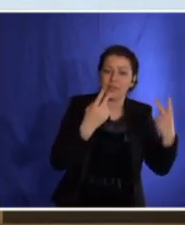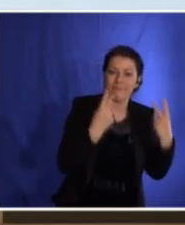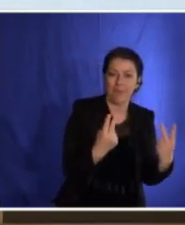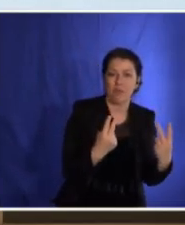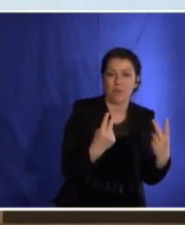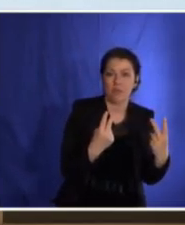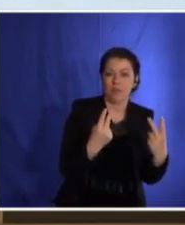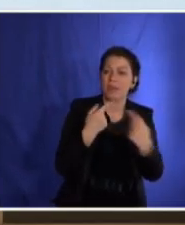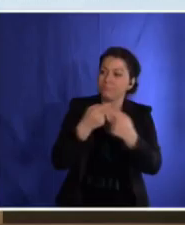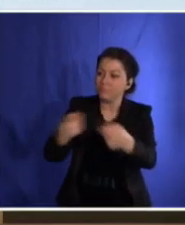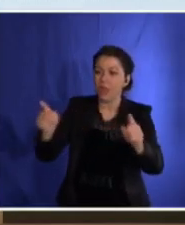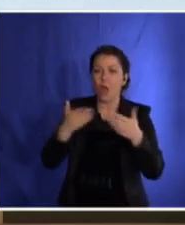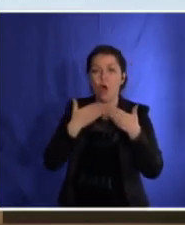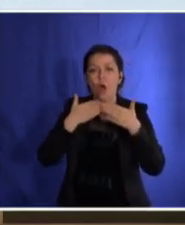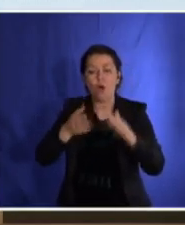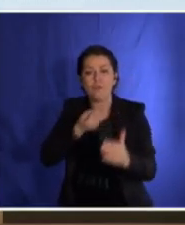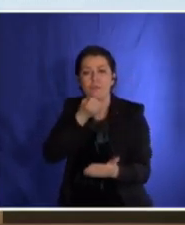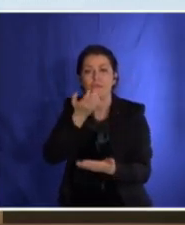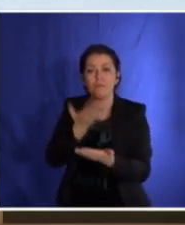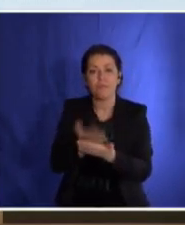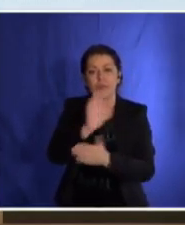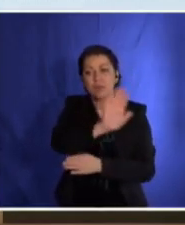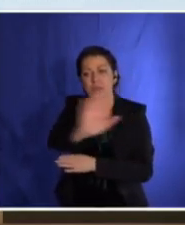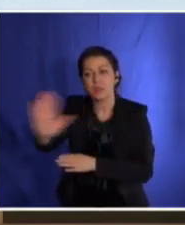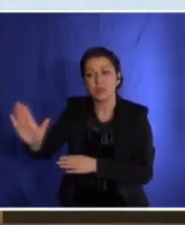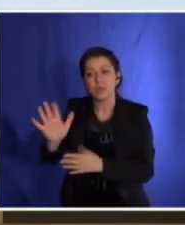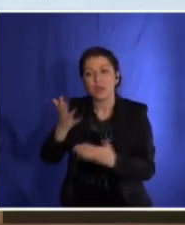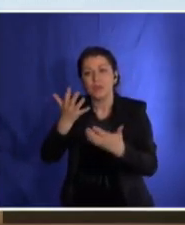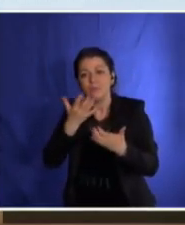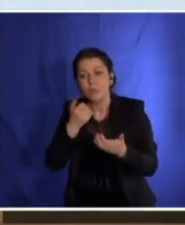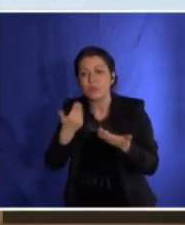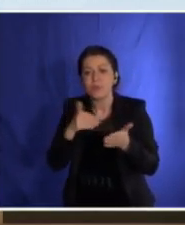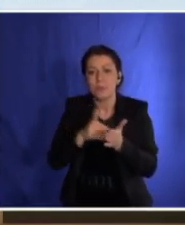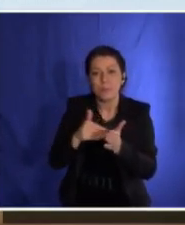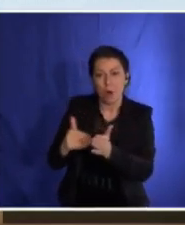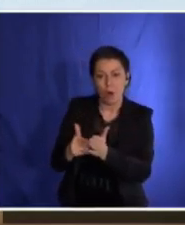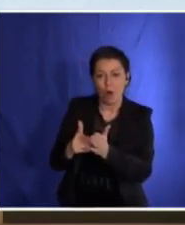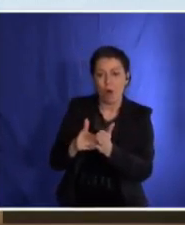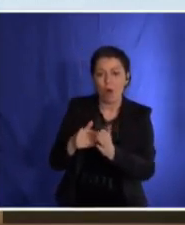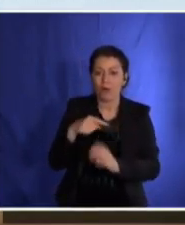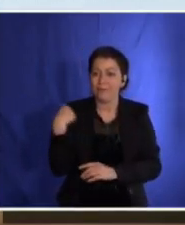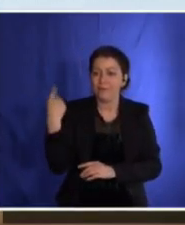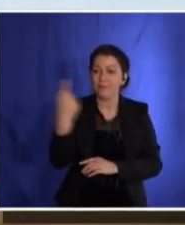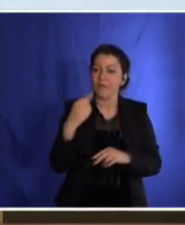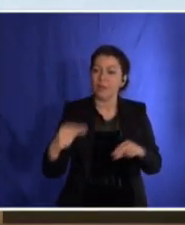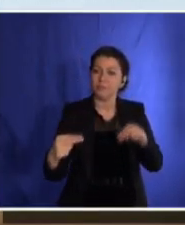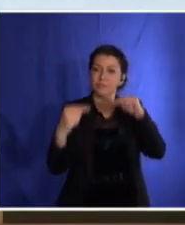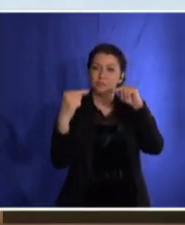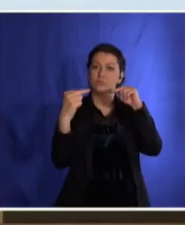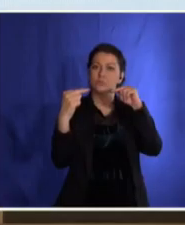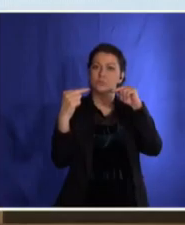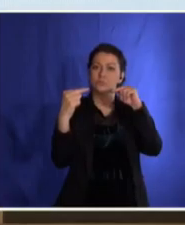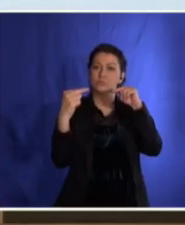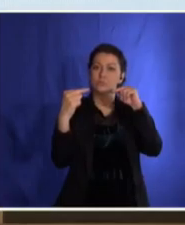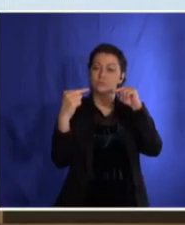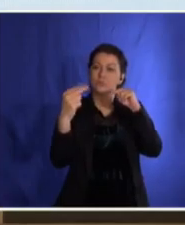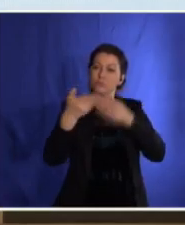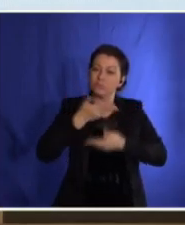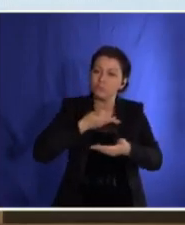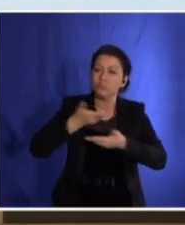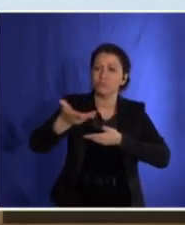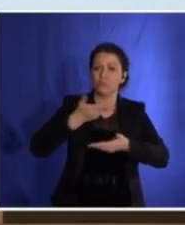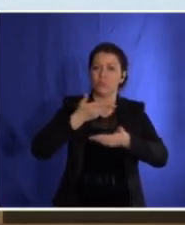sagt, was eure Anliegen sind und dass wir auf Augenhöhe miteinander reden und